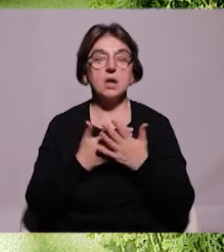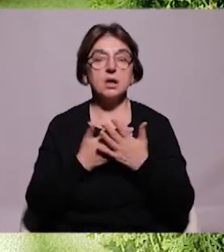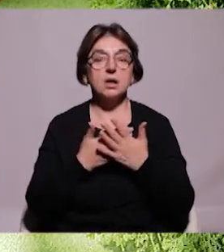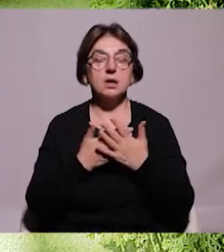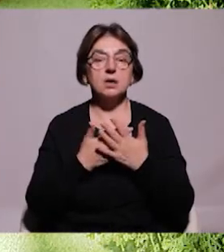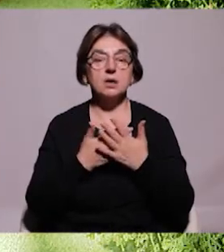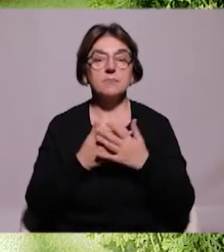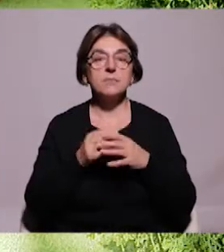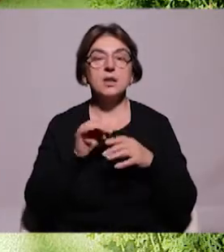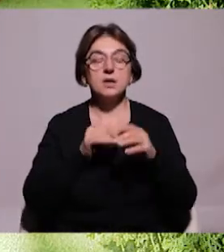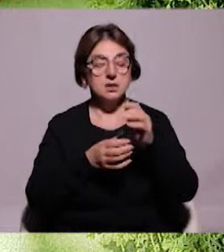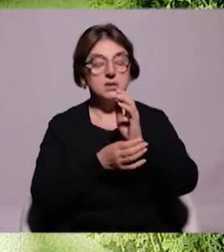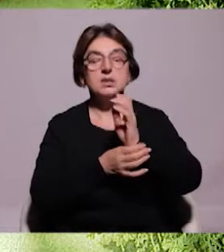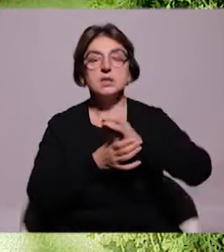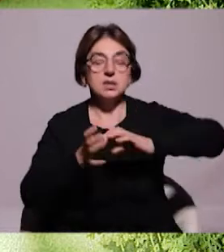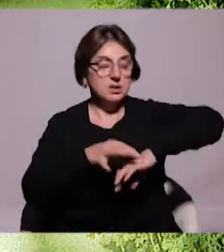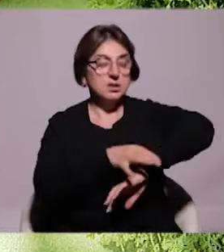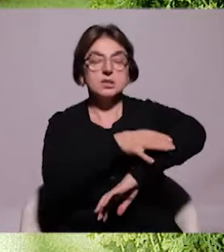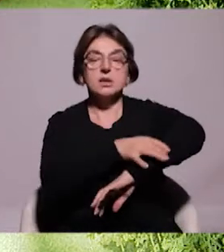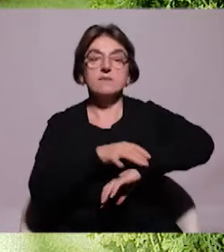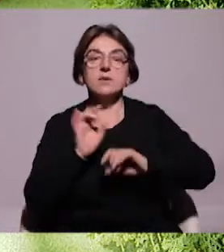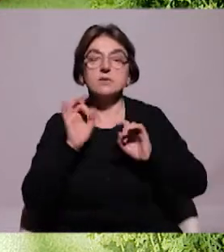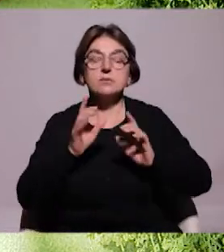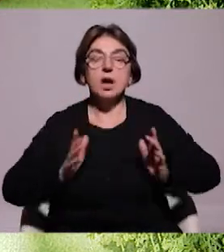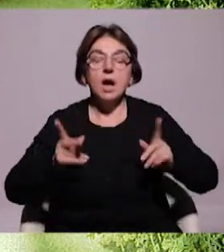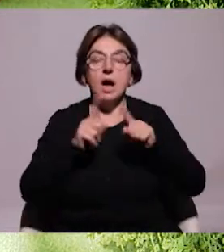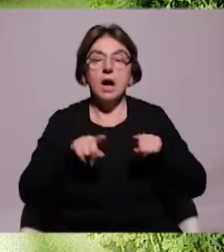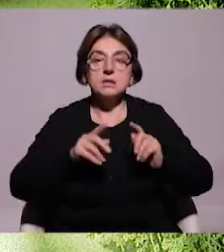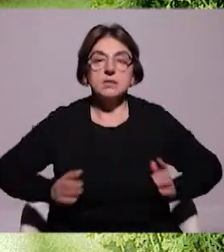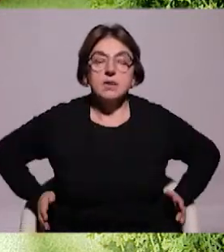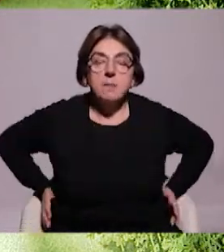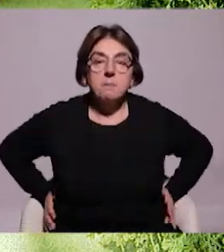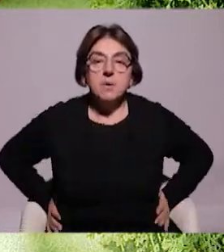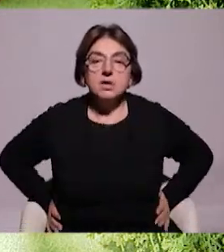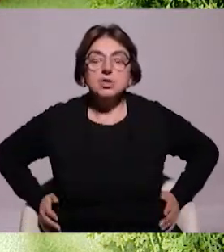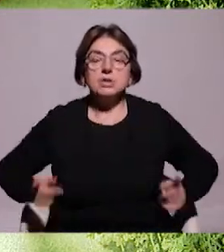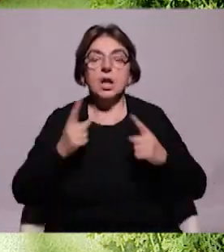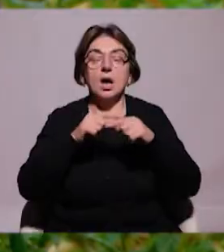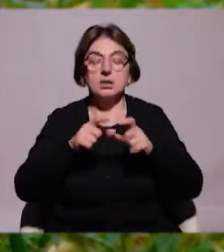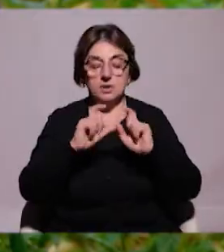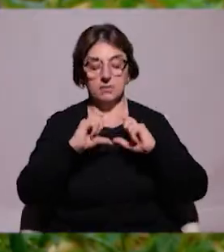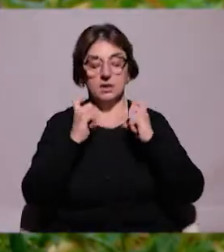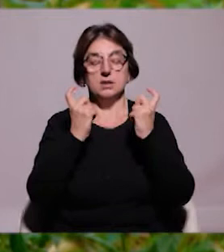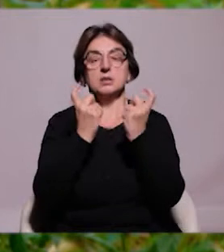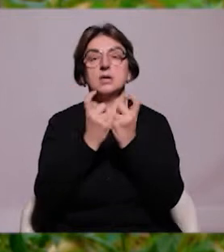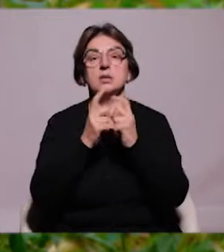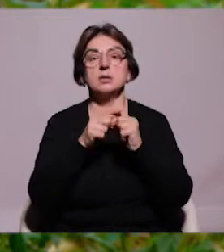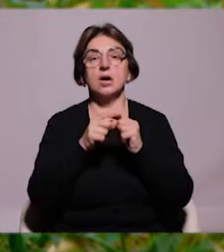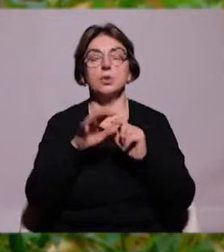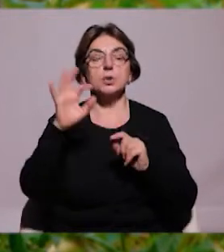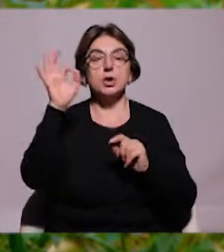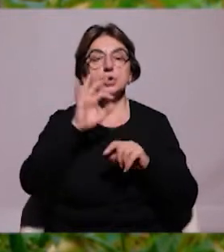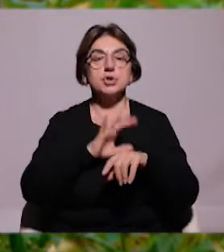გამოიწვევს წვივის ტკივილს, ასევე მენჯის და წელის განყოფილების ტკივილს. ხშირ